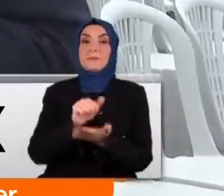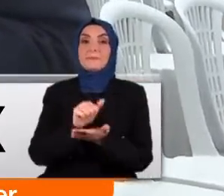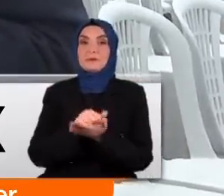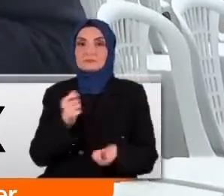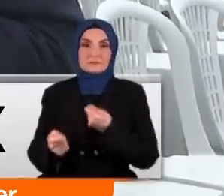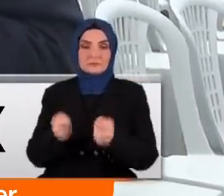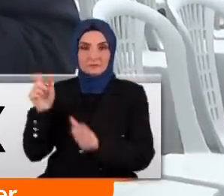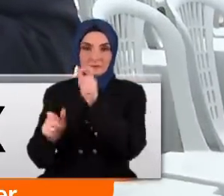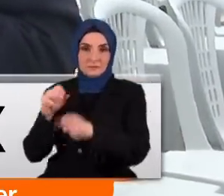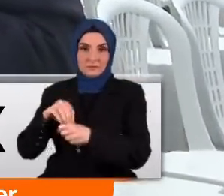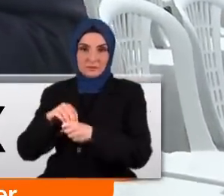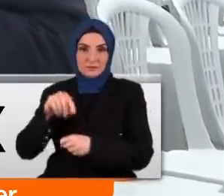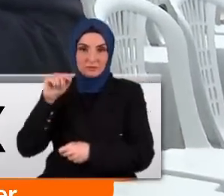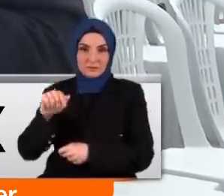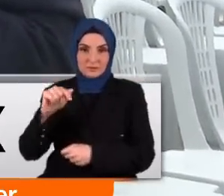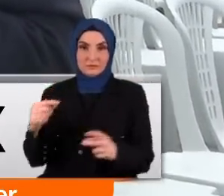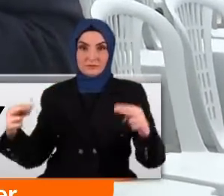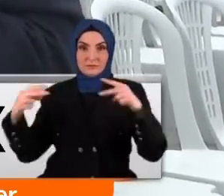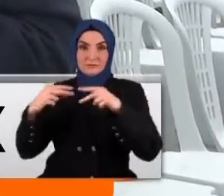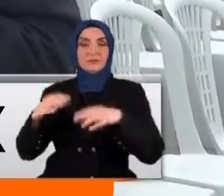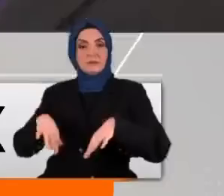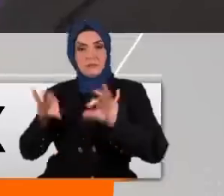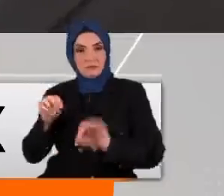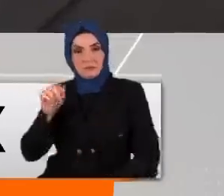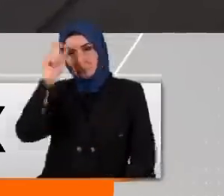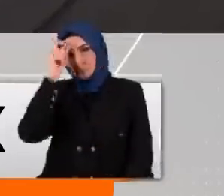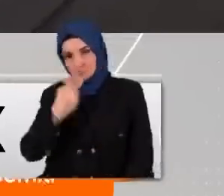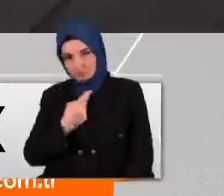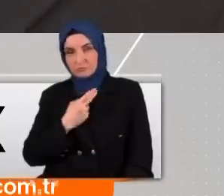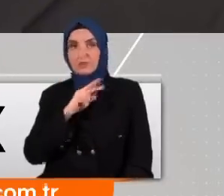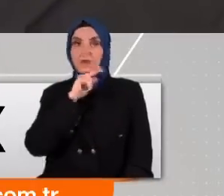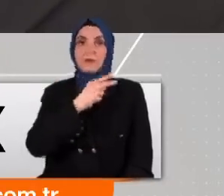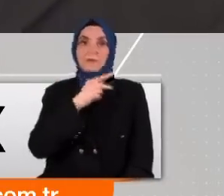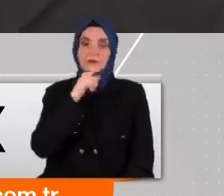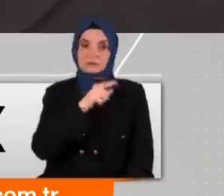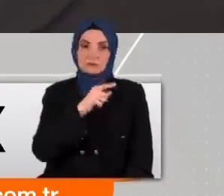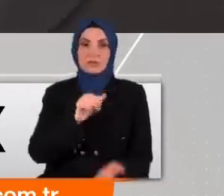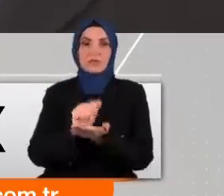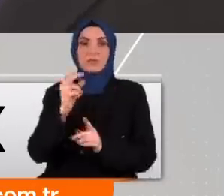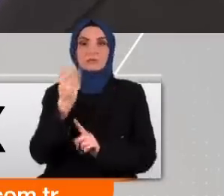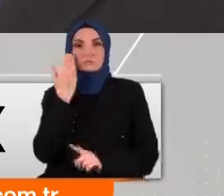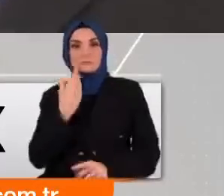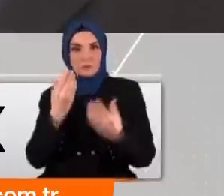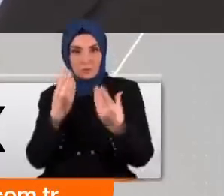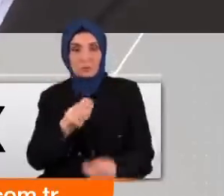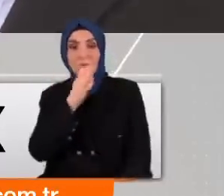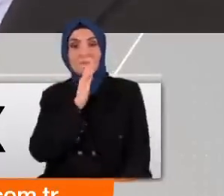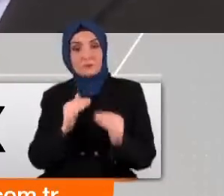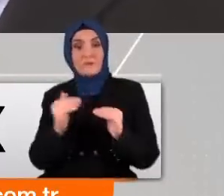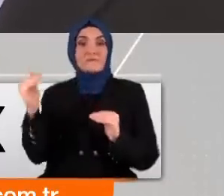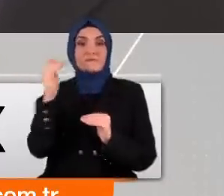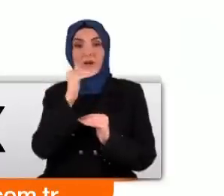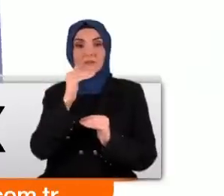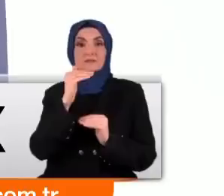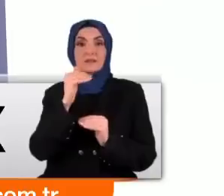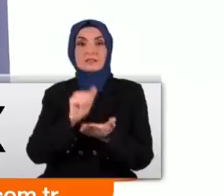Yerli ve yabancı yüzlerce gazeteci mitingi takip edecek. 500'ün üzerinde bir akreditasyon vardı. Uluslararası medyadan da yoğun bir